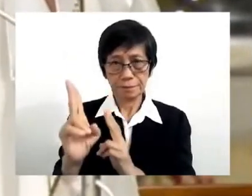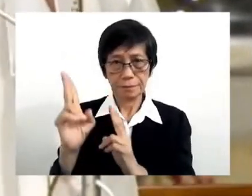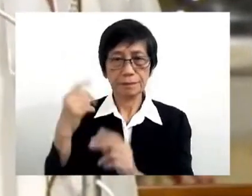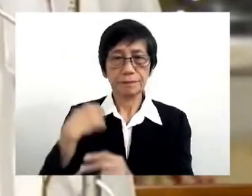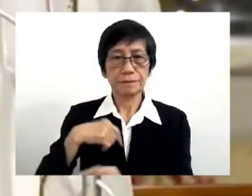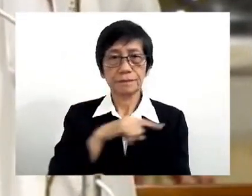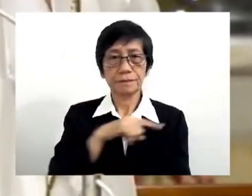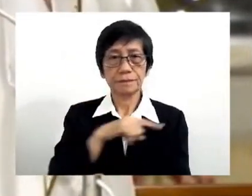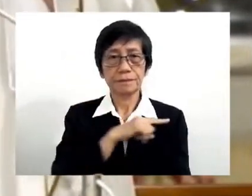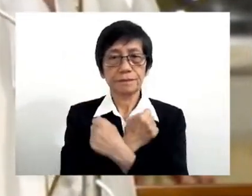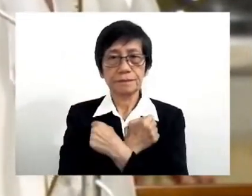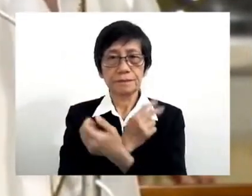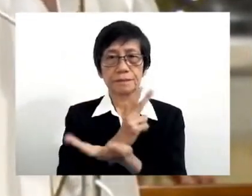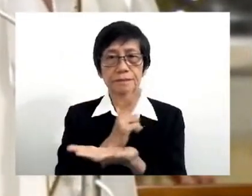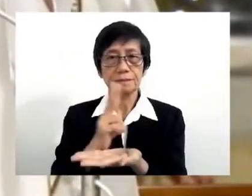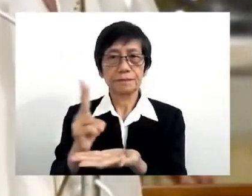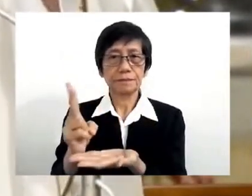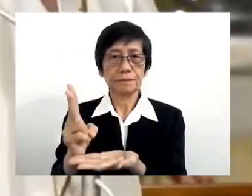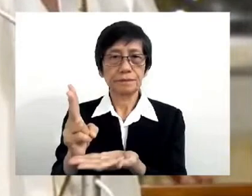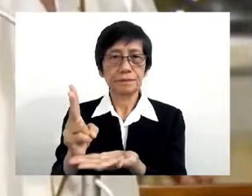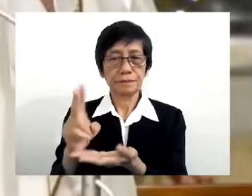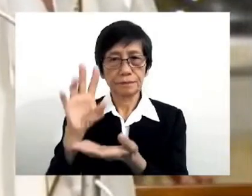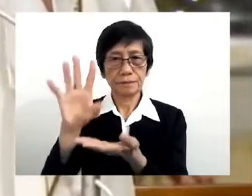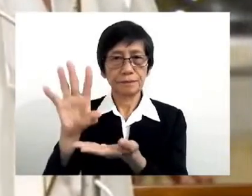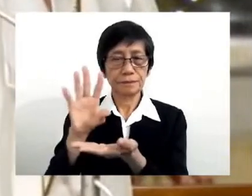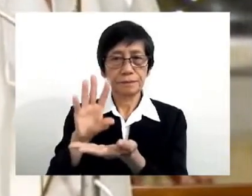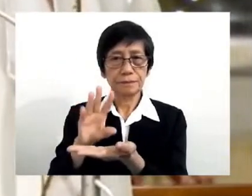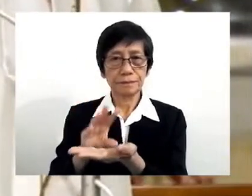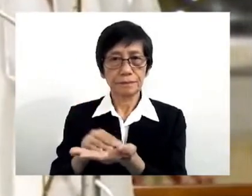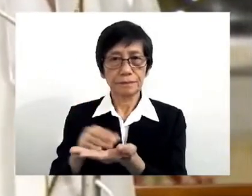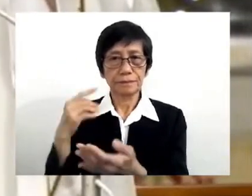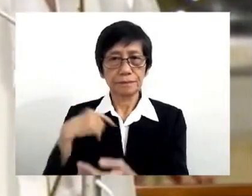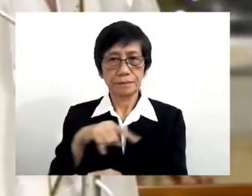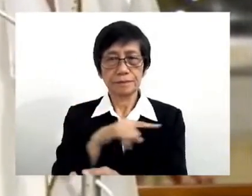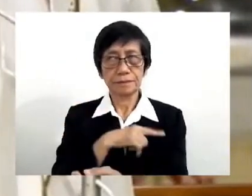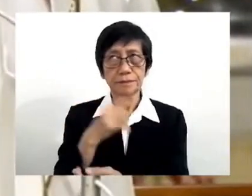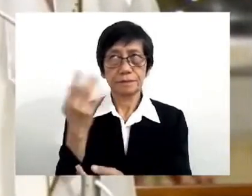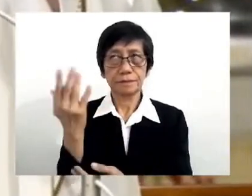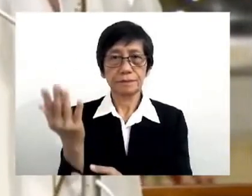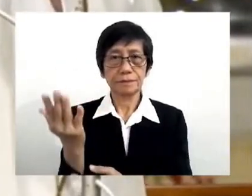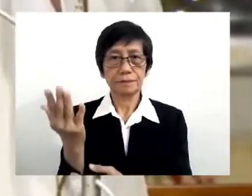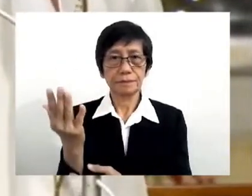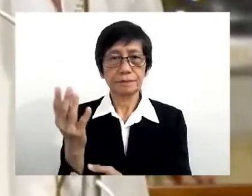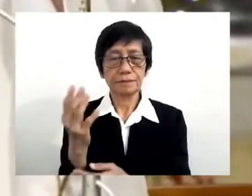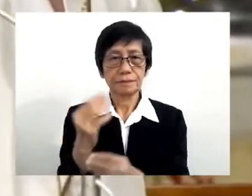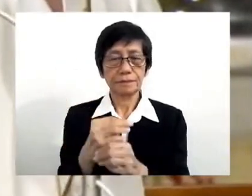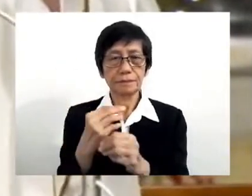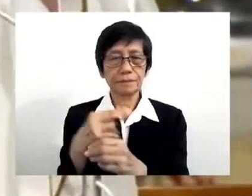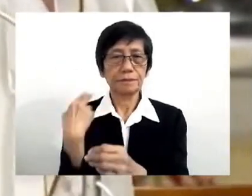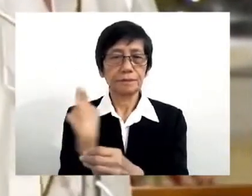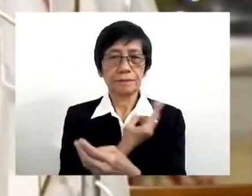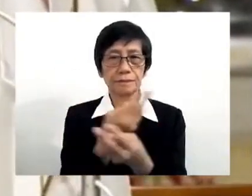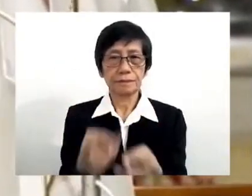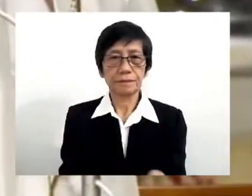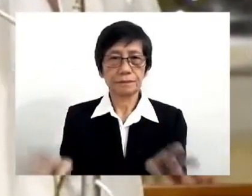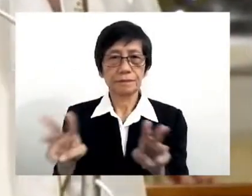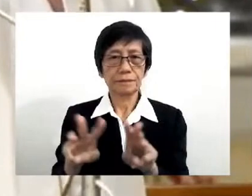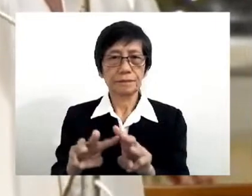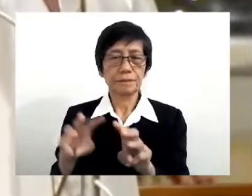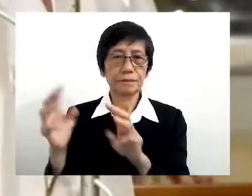Birhen at pagtulad namin sa Kanya ay magpagindapat na aming paglingkuran